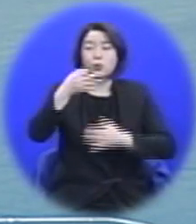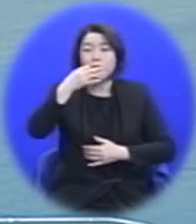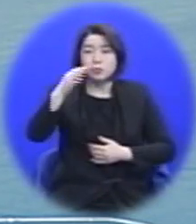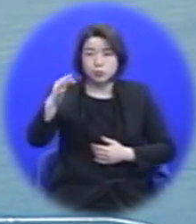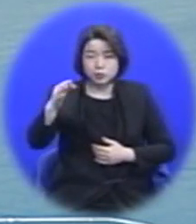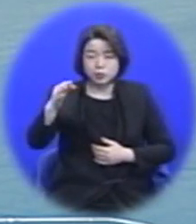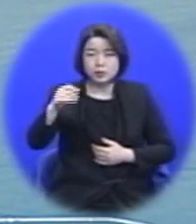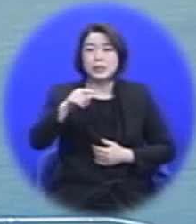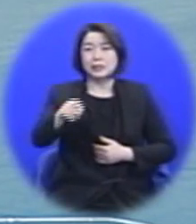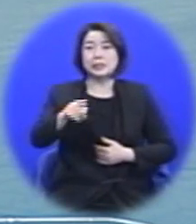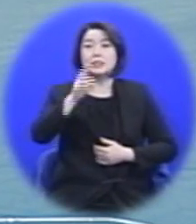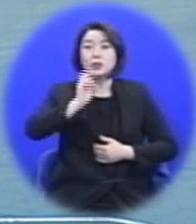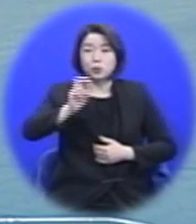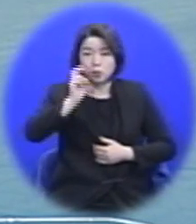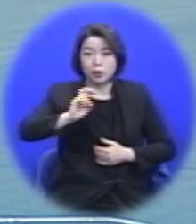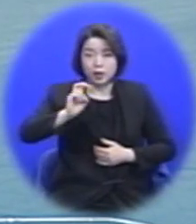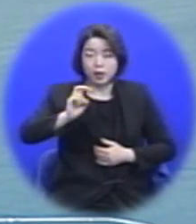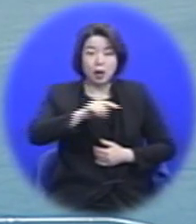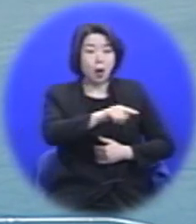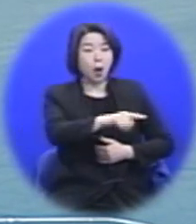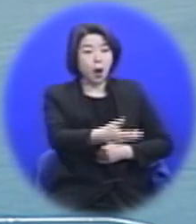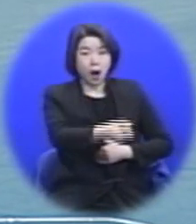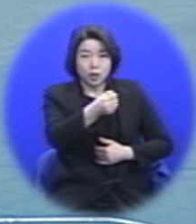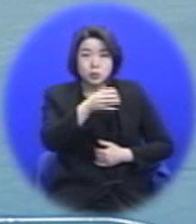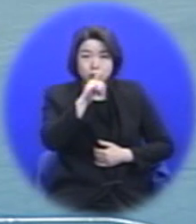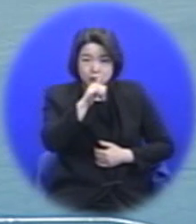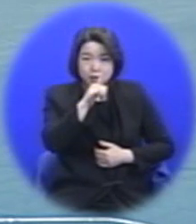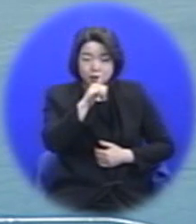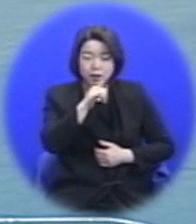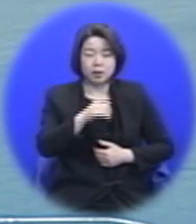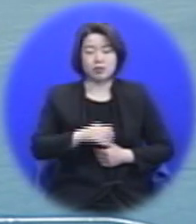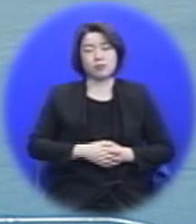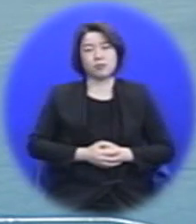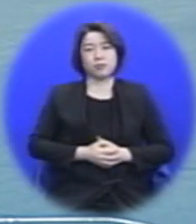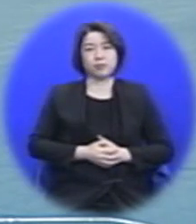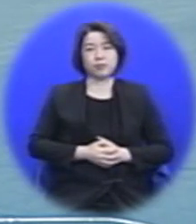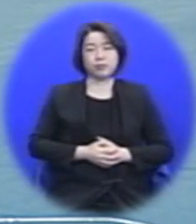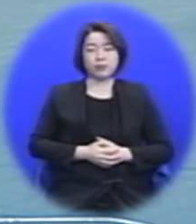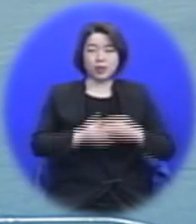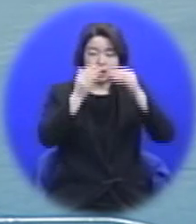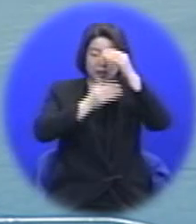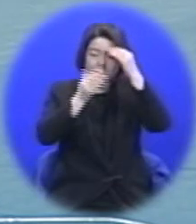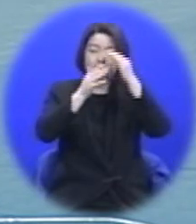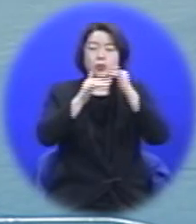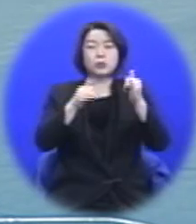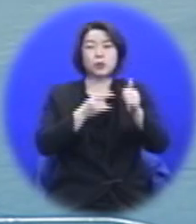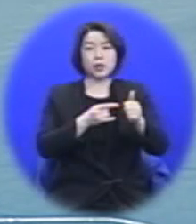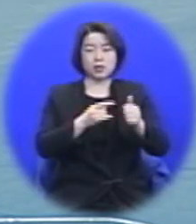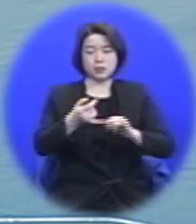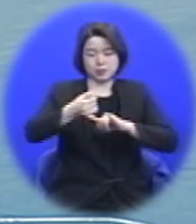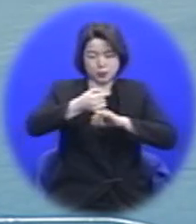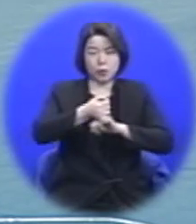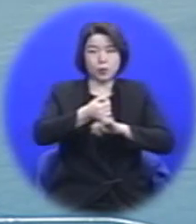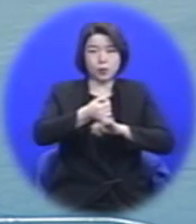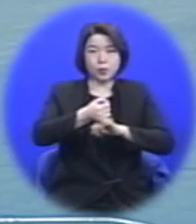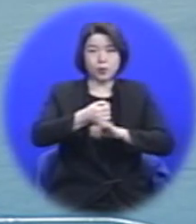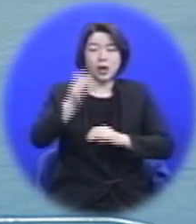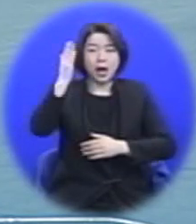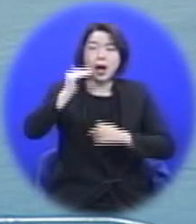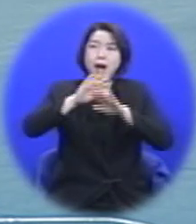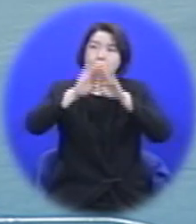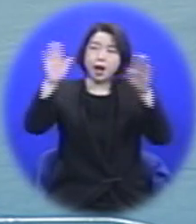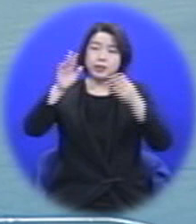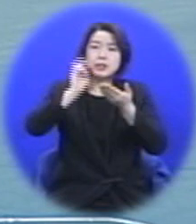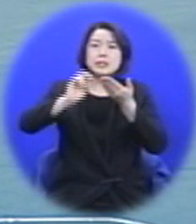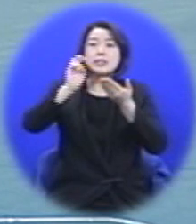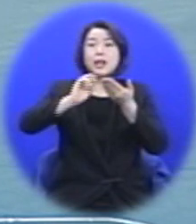수 있는 그 노래가 그들에게 있느냐 하는 것입니다. 성도에게는 반드시 하늘의 찬양이